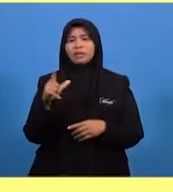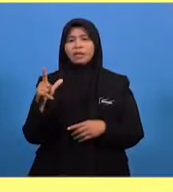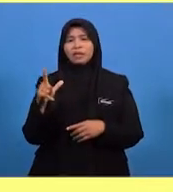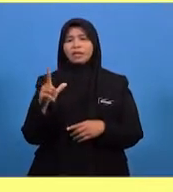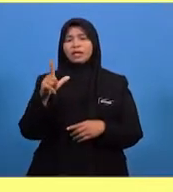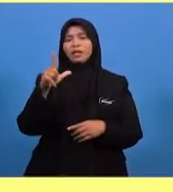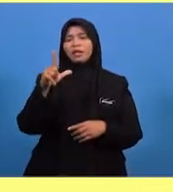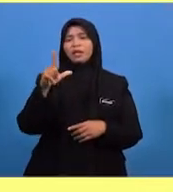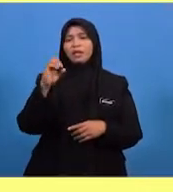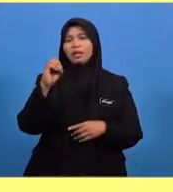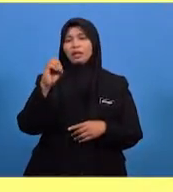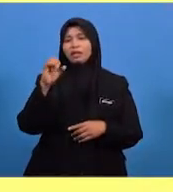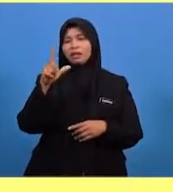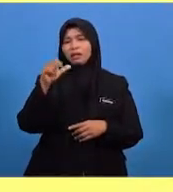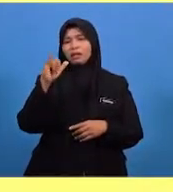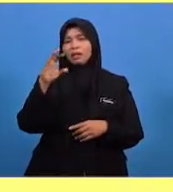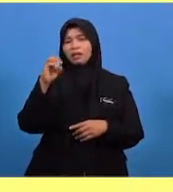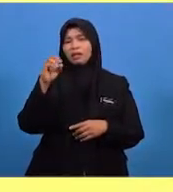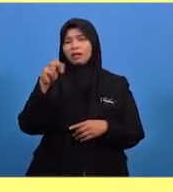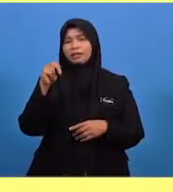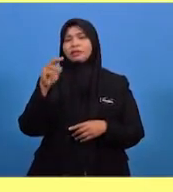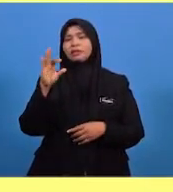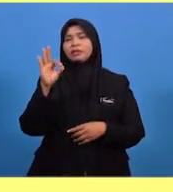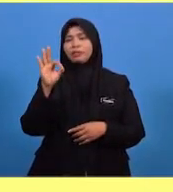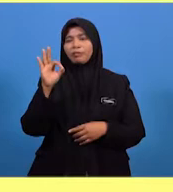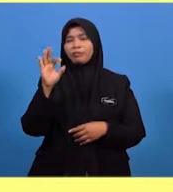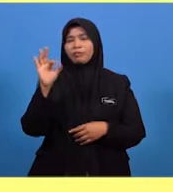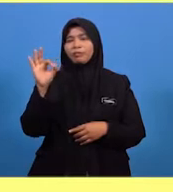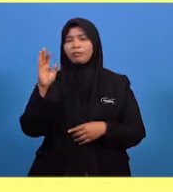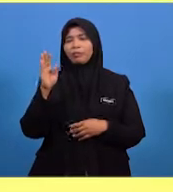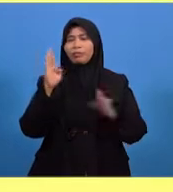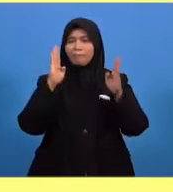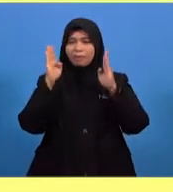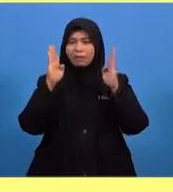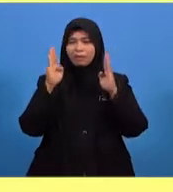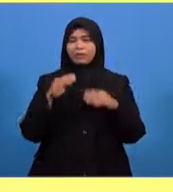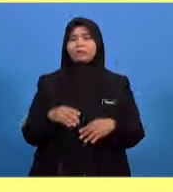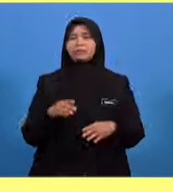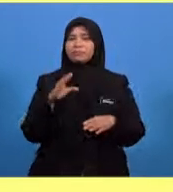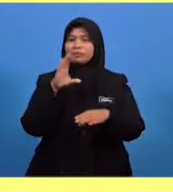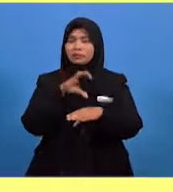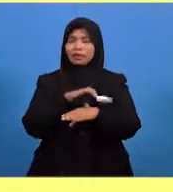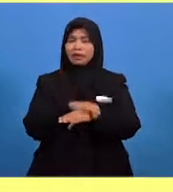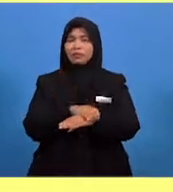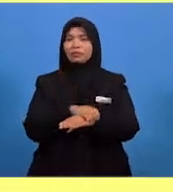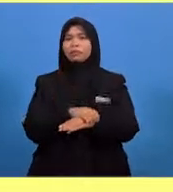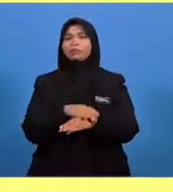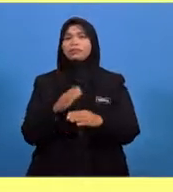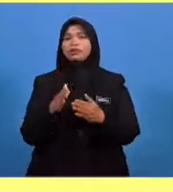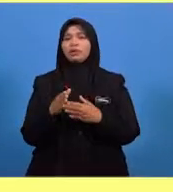lion of Malaya beliau telah ditangkap oleh MP3 jepun tetapi